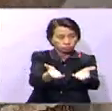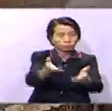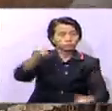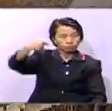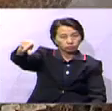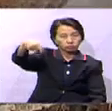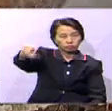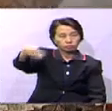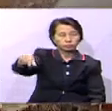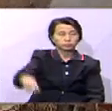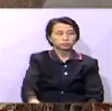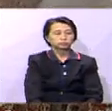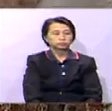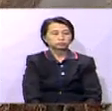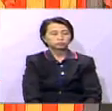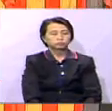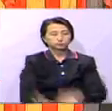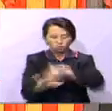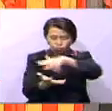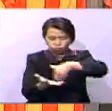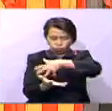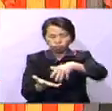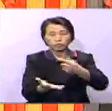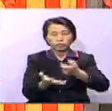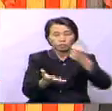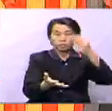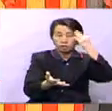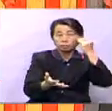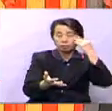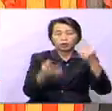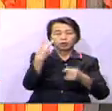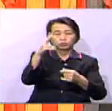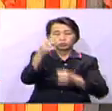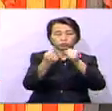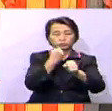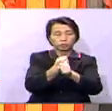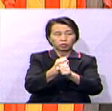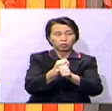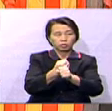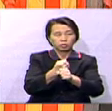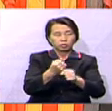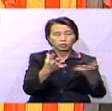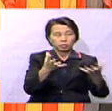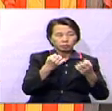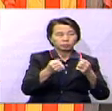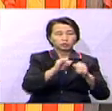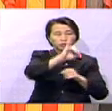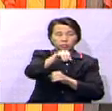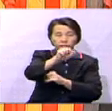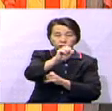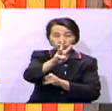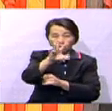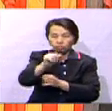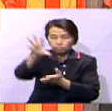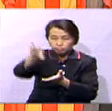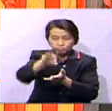berkualiti. Ramuan memang daripada pengalaman saya selama 12 tahun, kita kumpulkan, ambil resepi Jawa, resepi